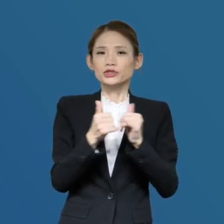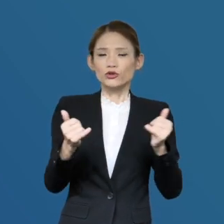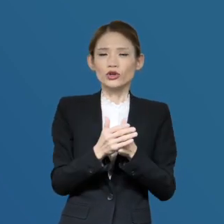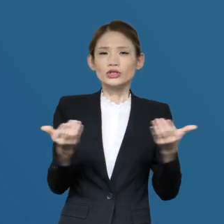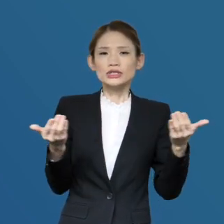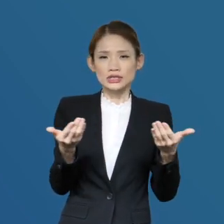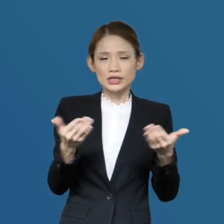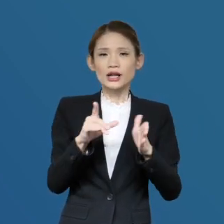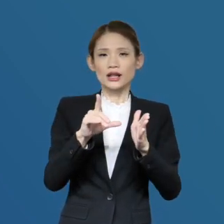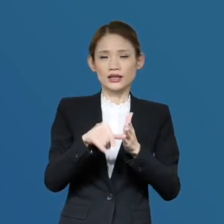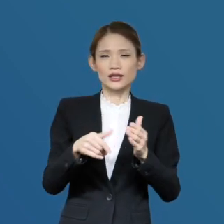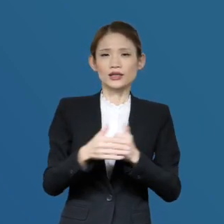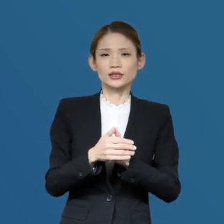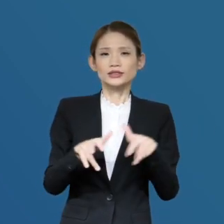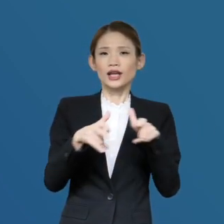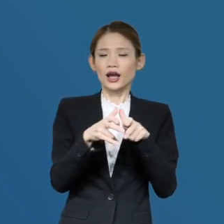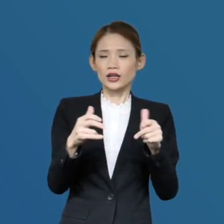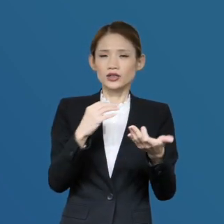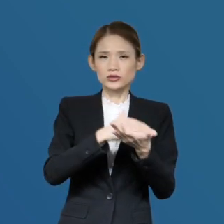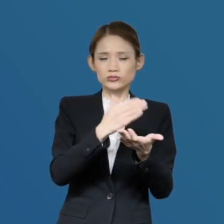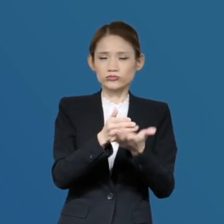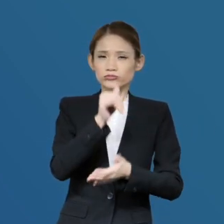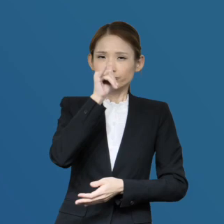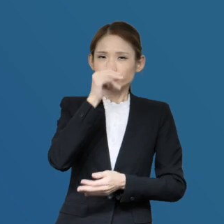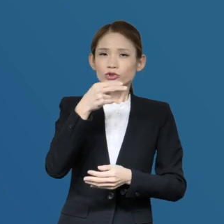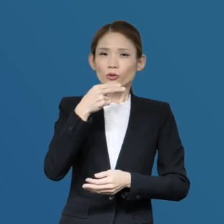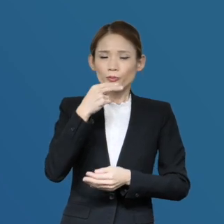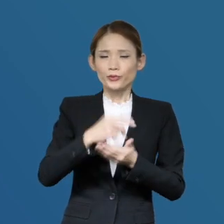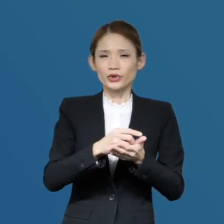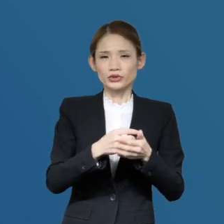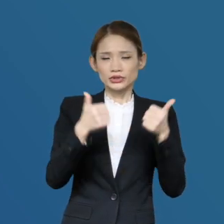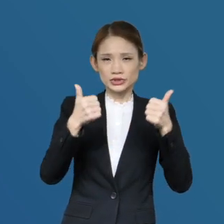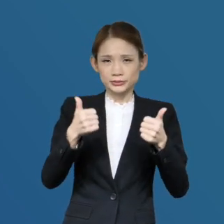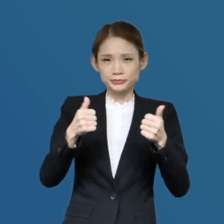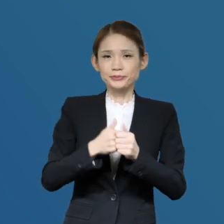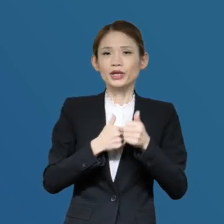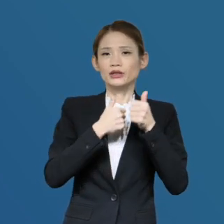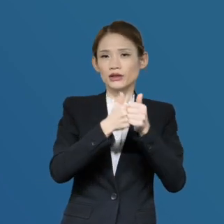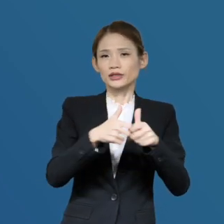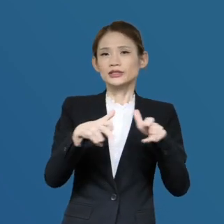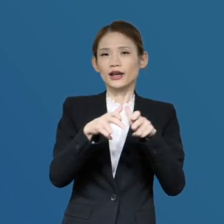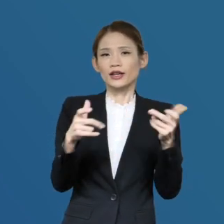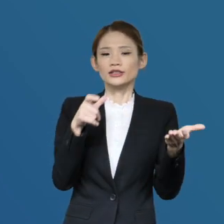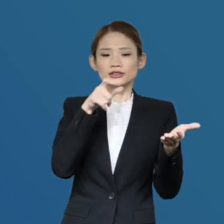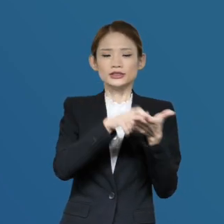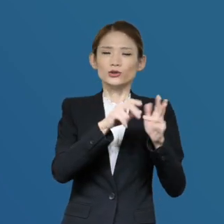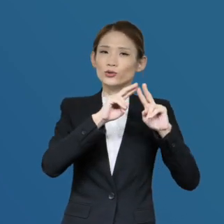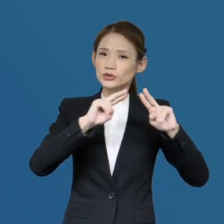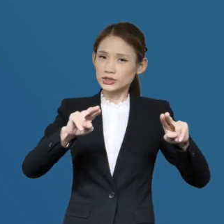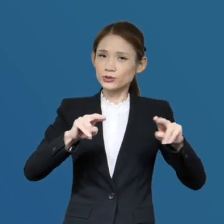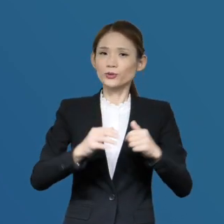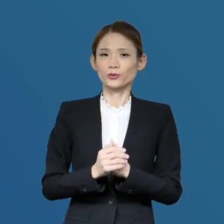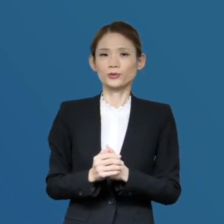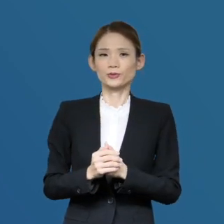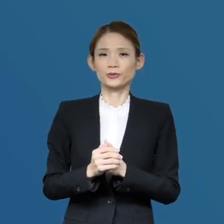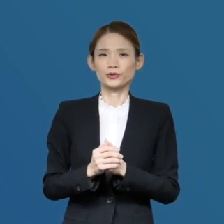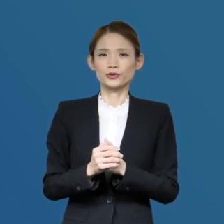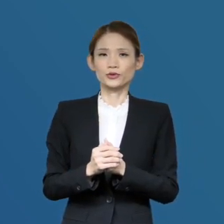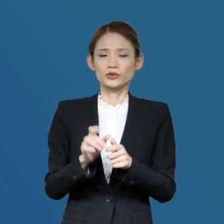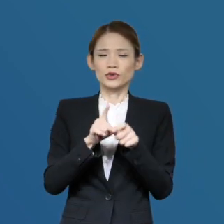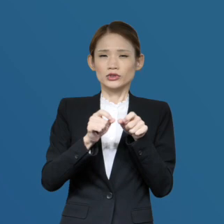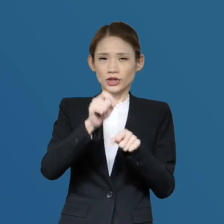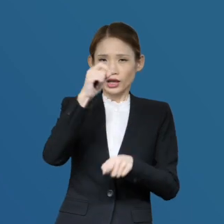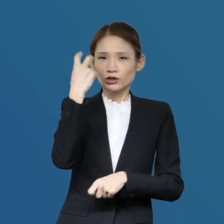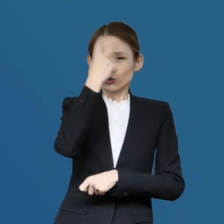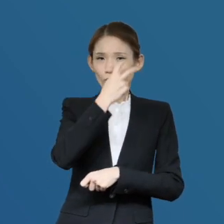임직원으로 일하고 있는 경우, 장애정도 재판정 심사 결과, 장애인 등록이 취소된 경우,